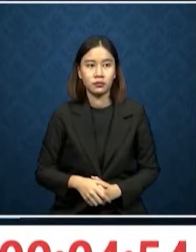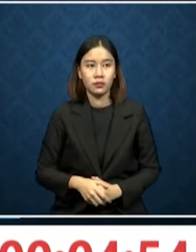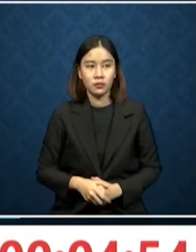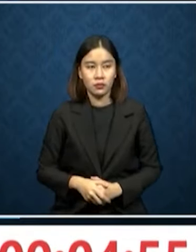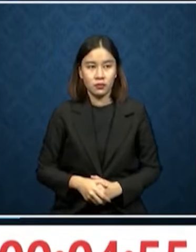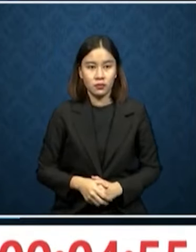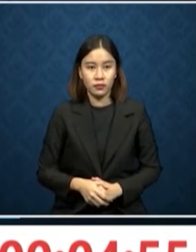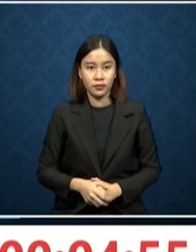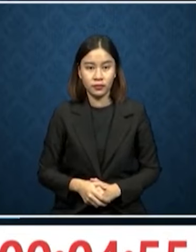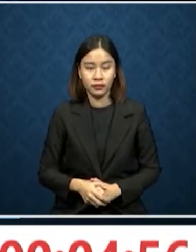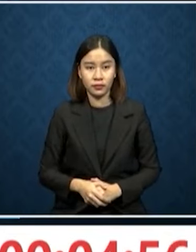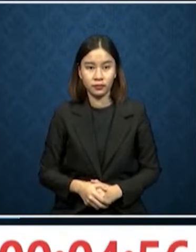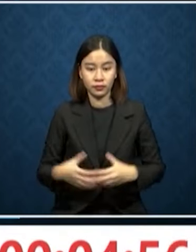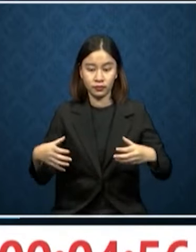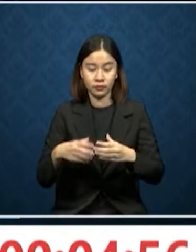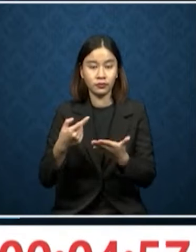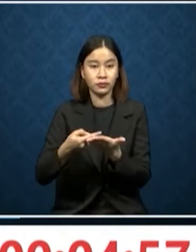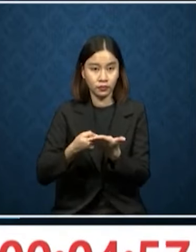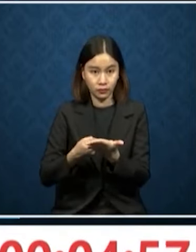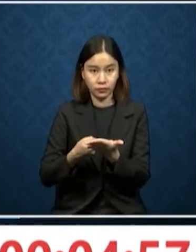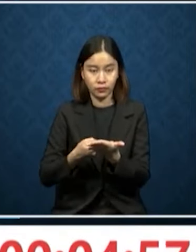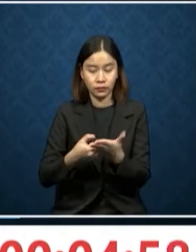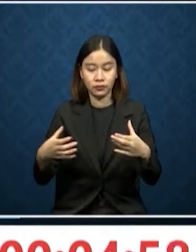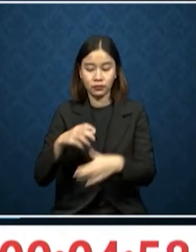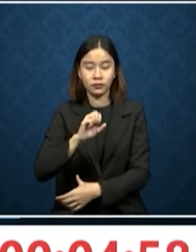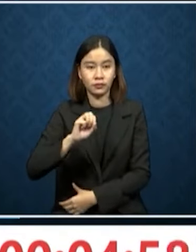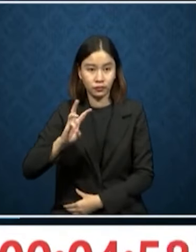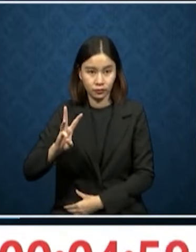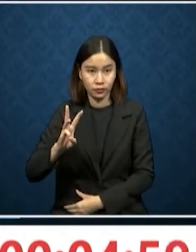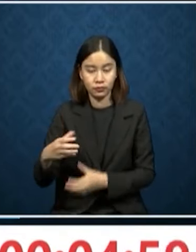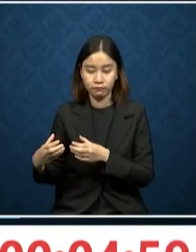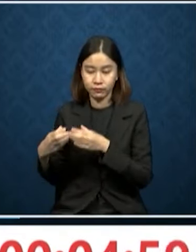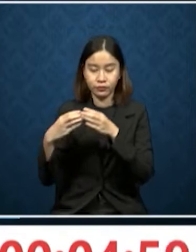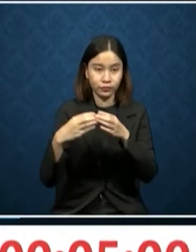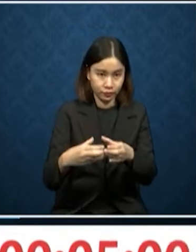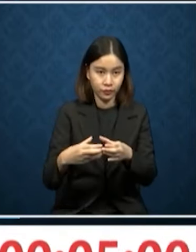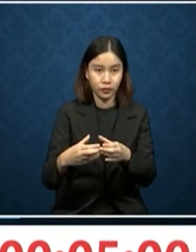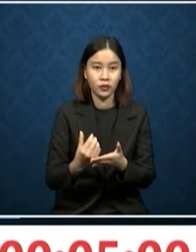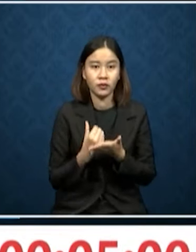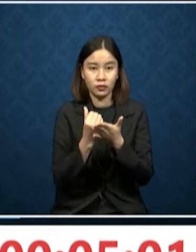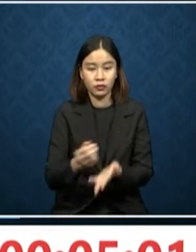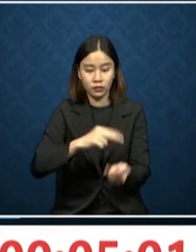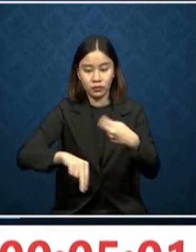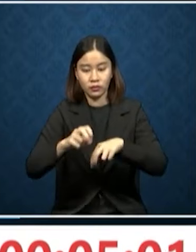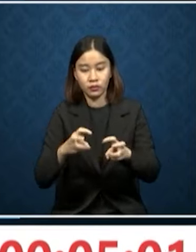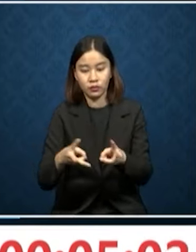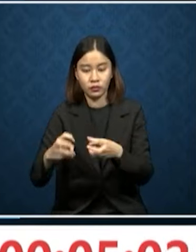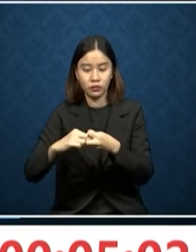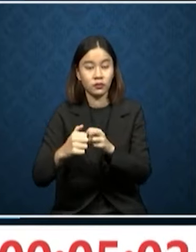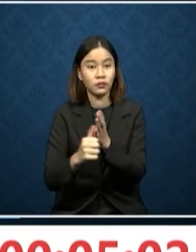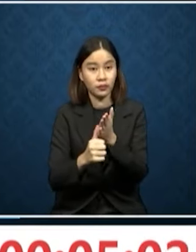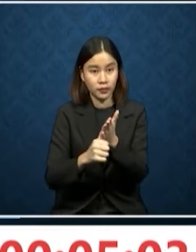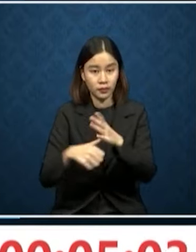ท่านประธานครับคณะที่ปรึกษาของสว.เมื่อลงพื้นที่เพื่อช่วยกันหาทางออกและจั